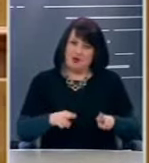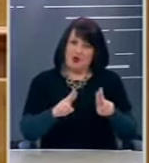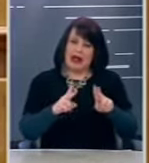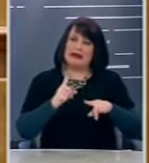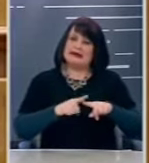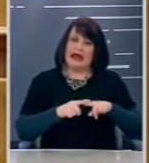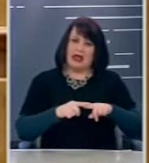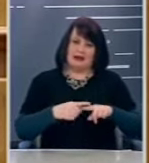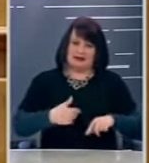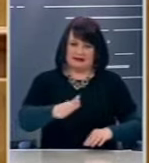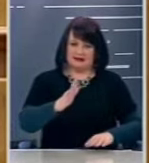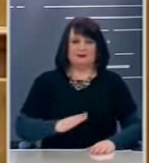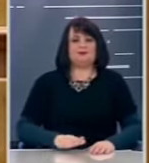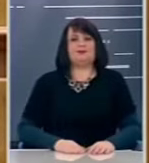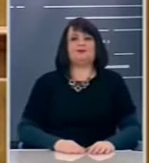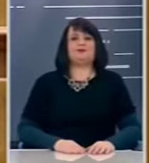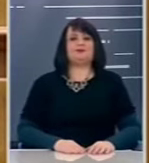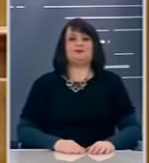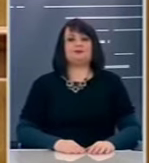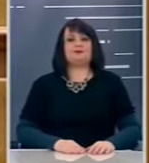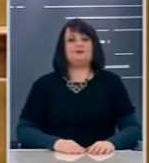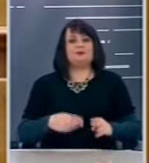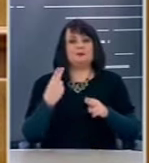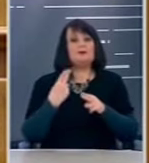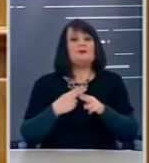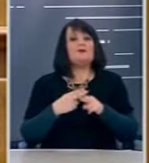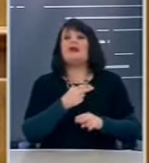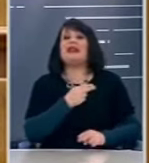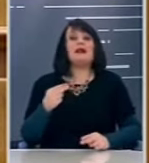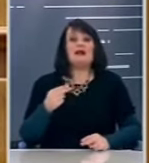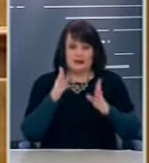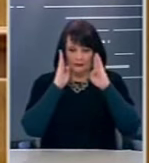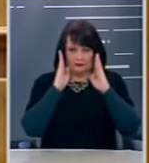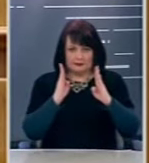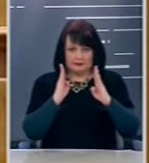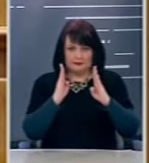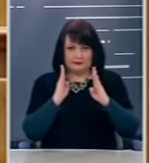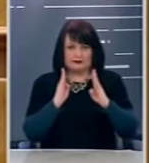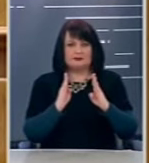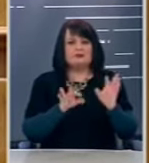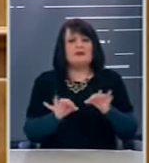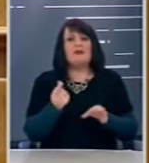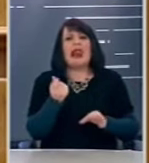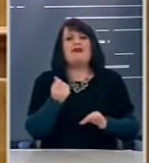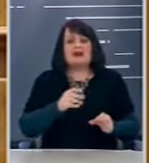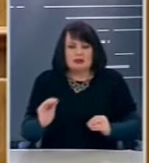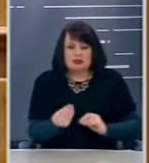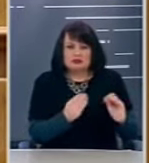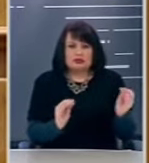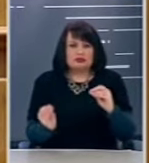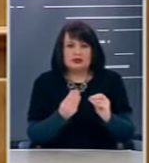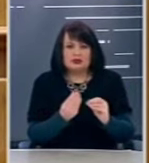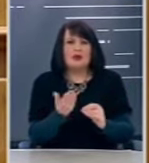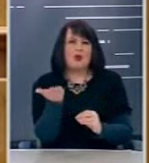χρόνια. Στην περίοδο που το κεντρικό στοιχείο θα είναι η παραγωγή νεοπλούτου, θα είναι η